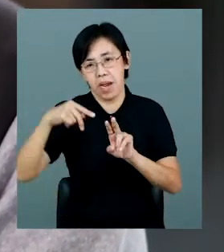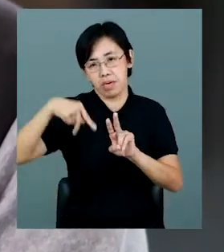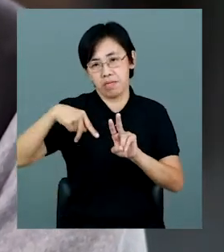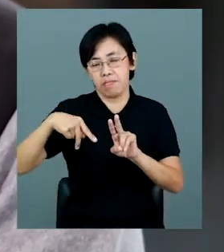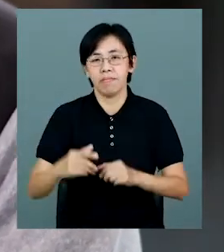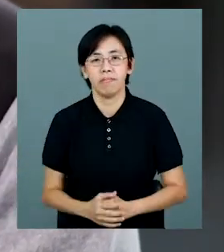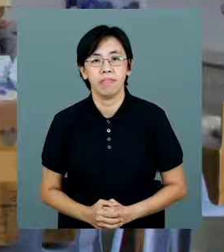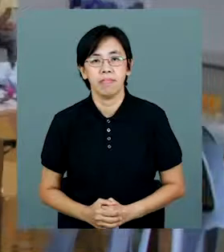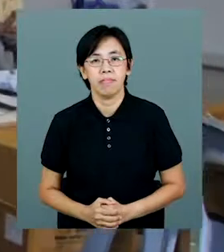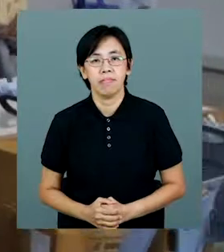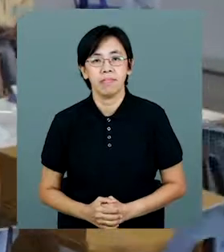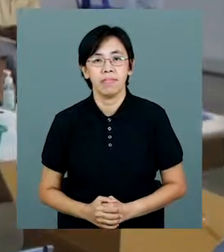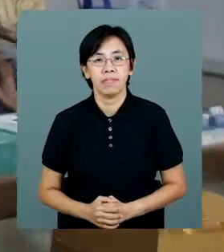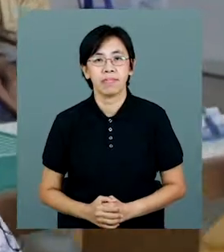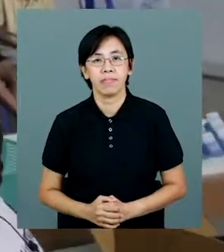1,000-2,000ได้ครับผม